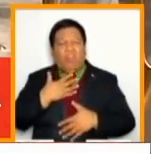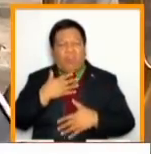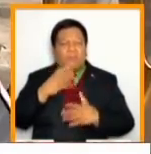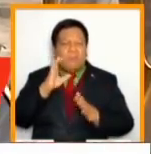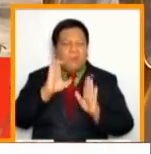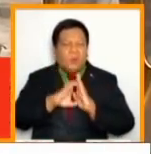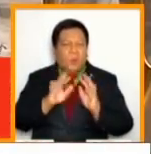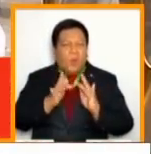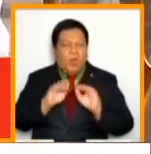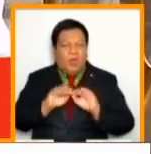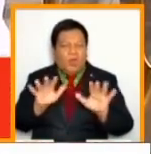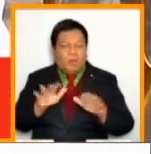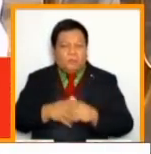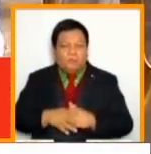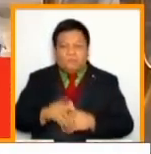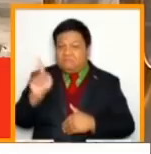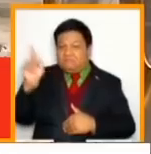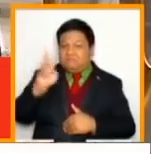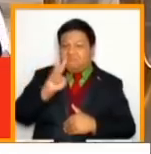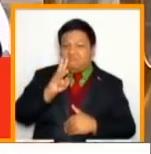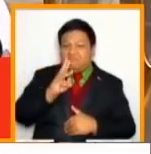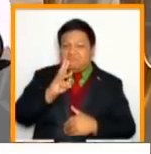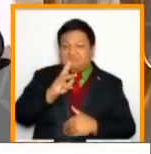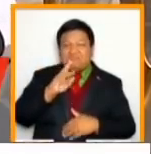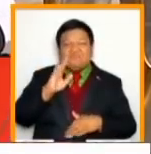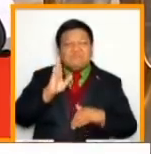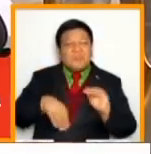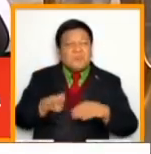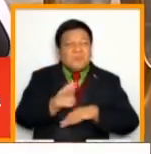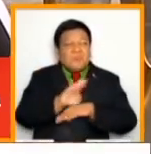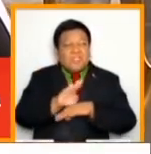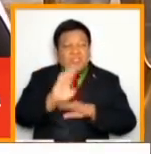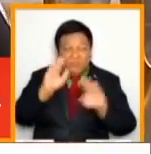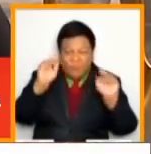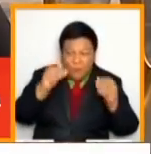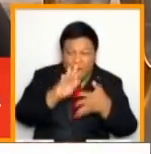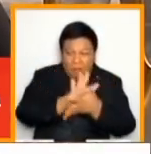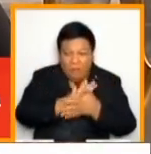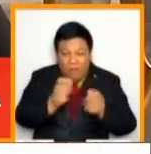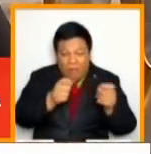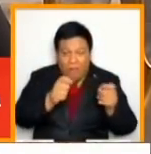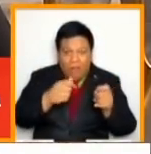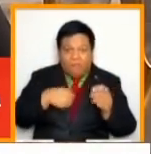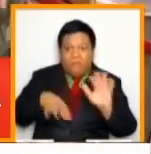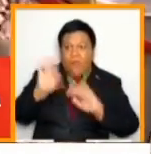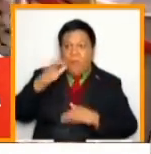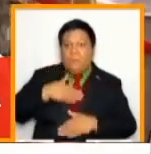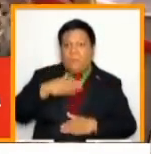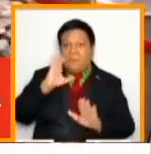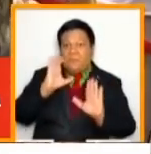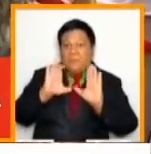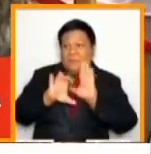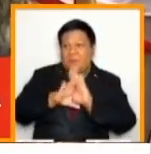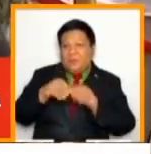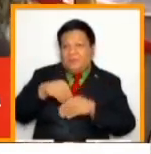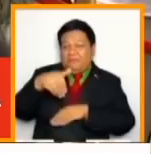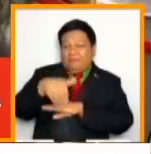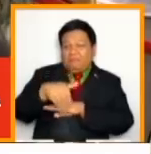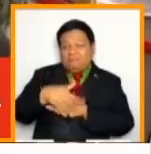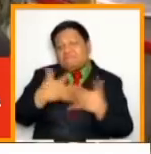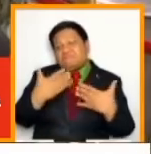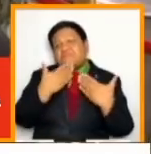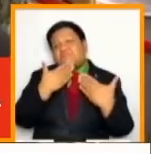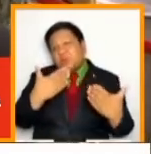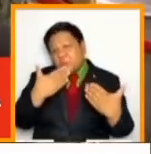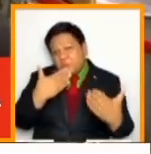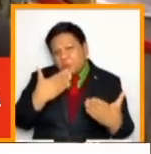Imbis na busy sila sa COVID-19, natingnan yung picture ko sa gabi, maraming salamat